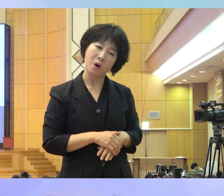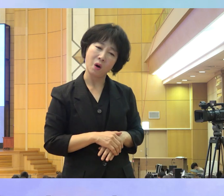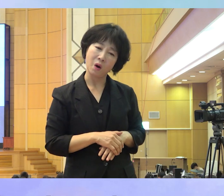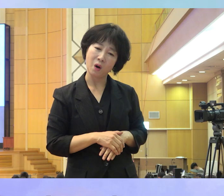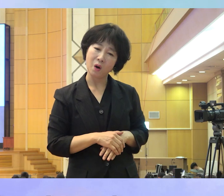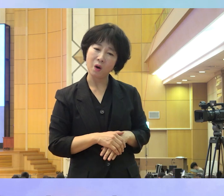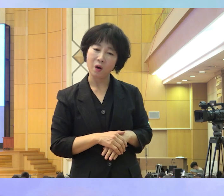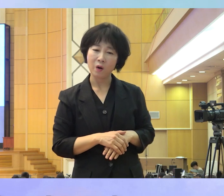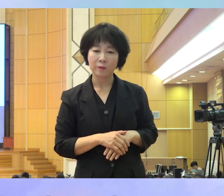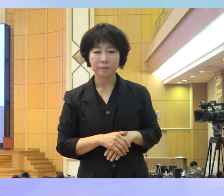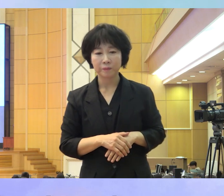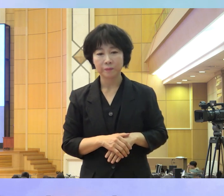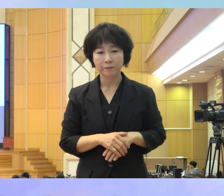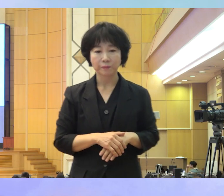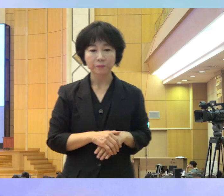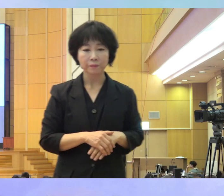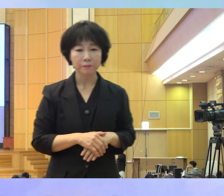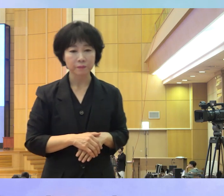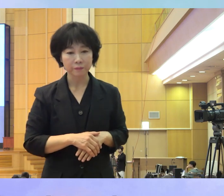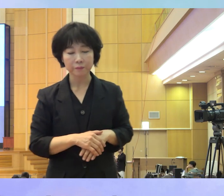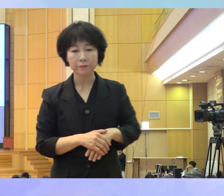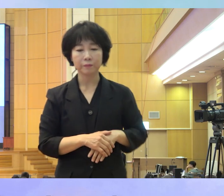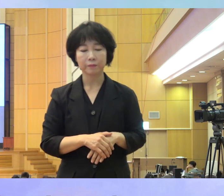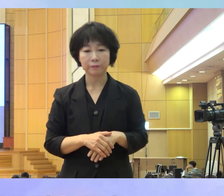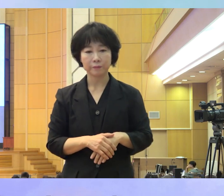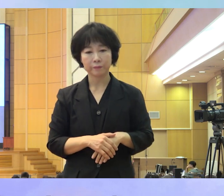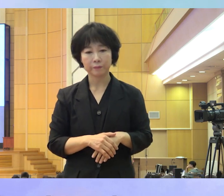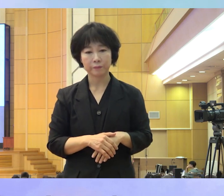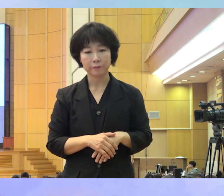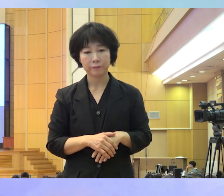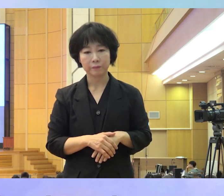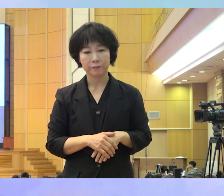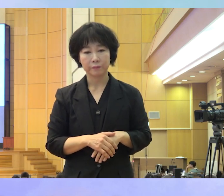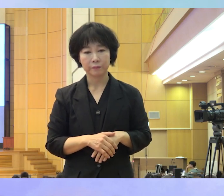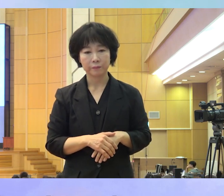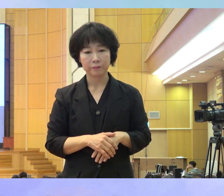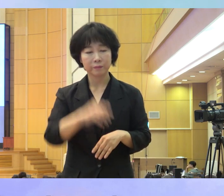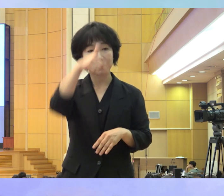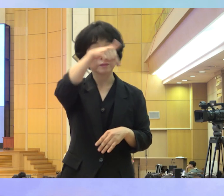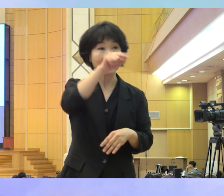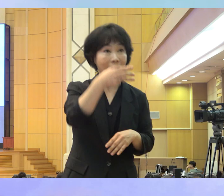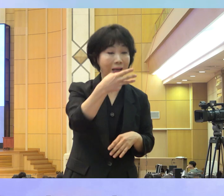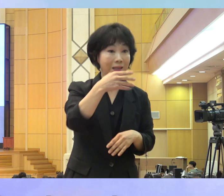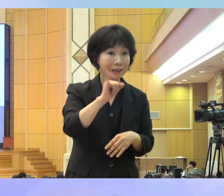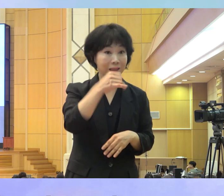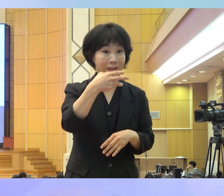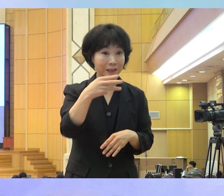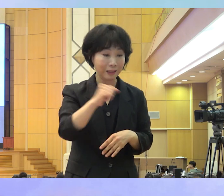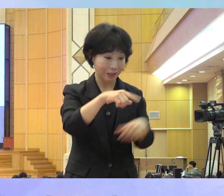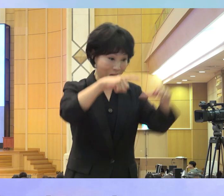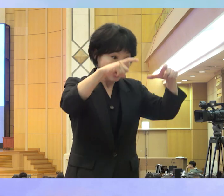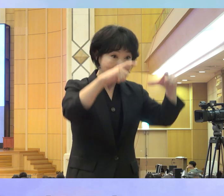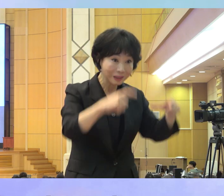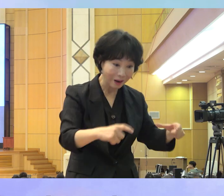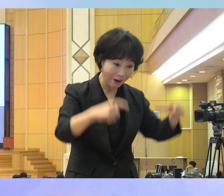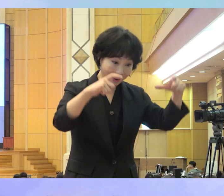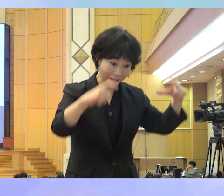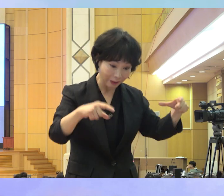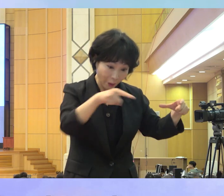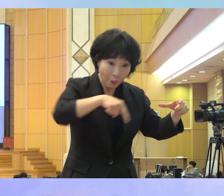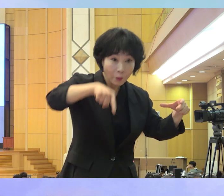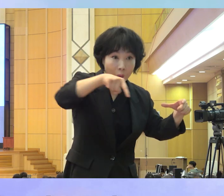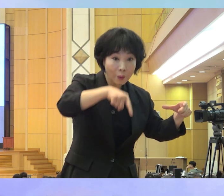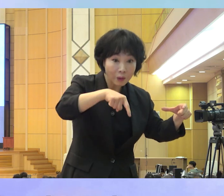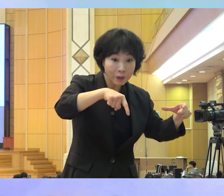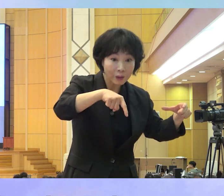우리가 여러분 지도를 보셨었지요? 보면 갈릴리 지역이 있고요, 갈릴리 지역